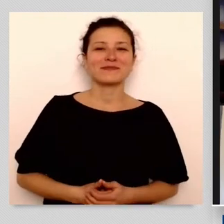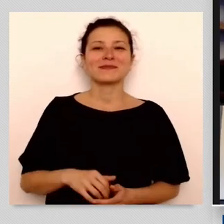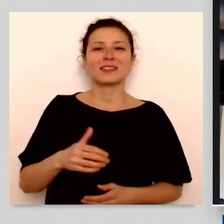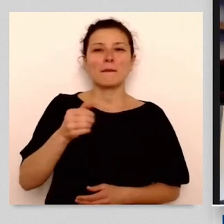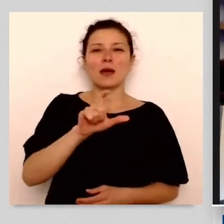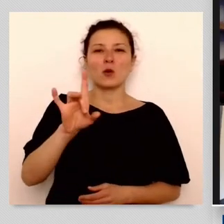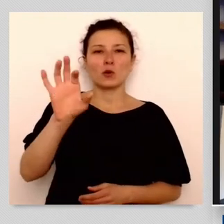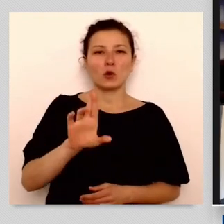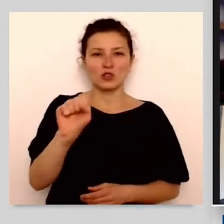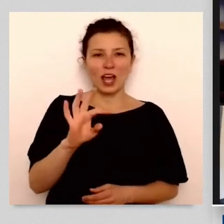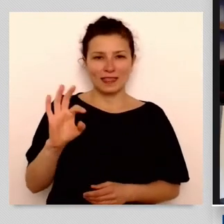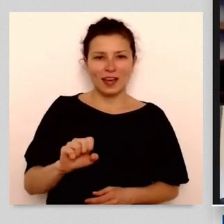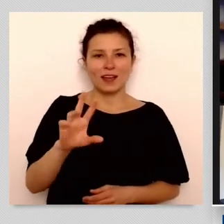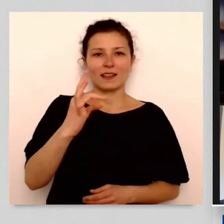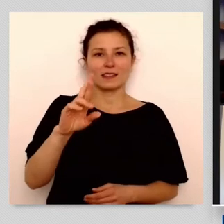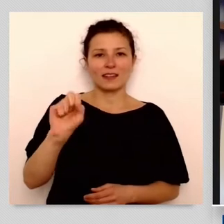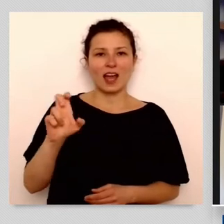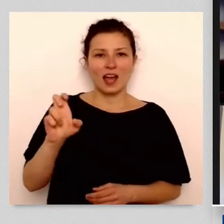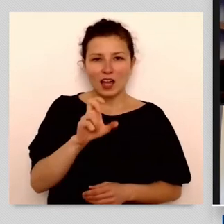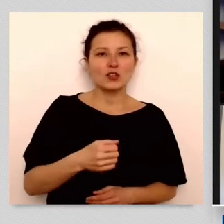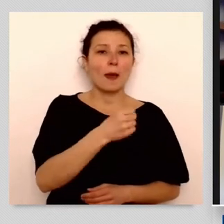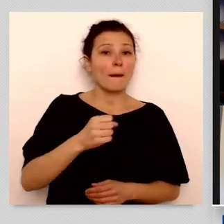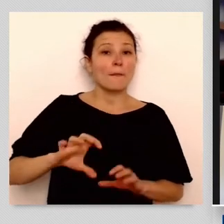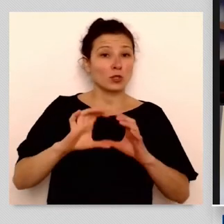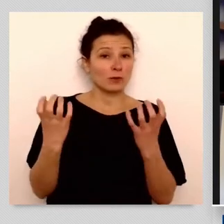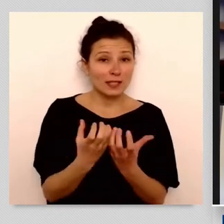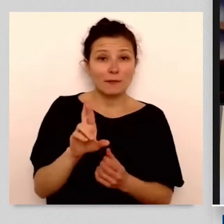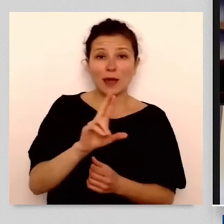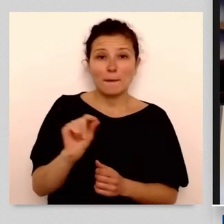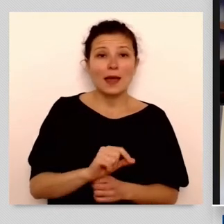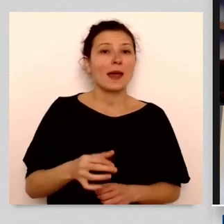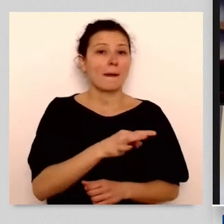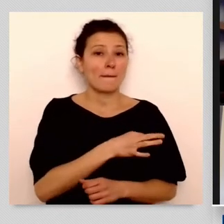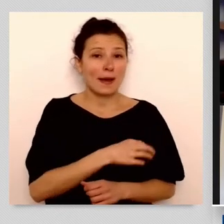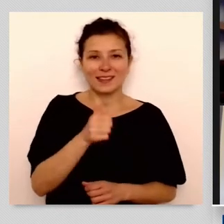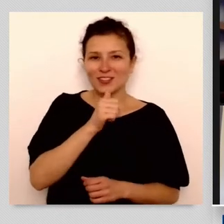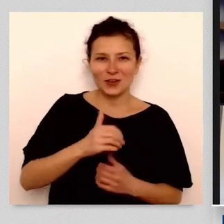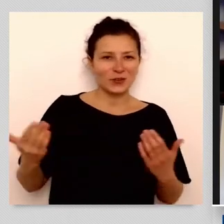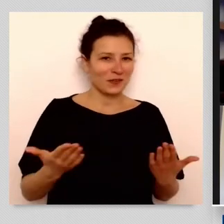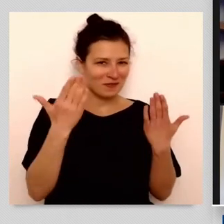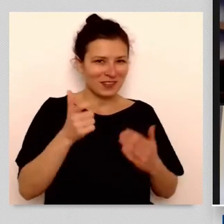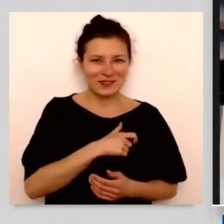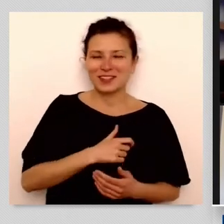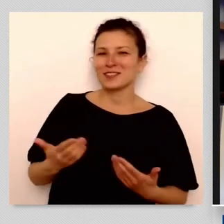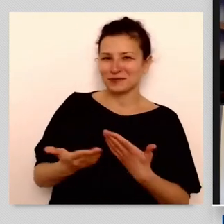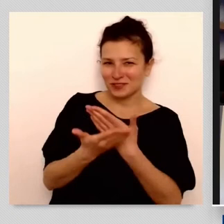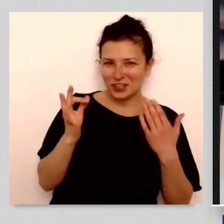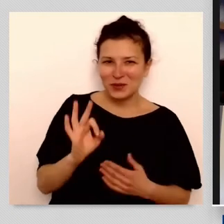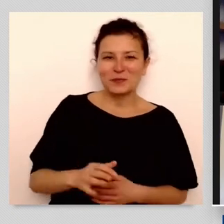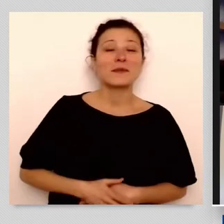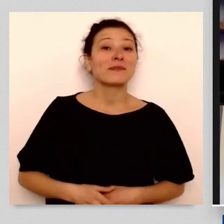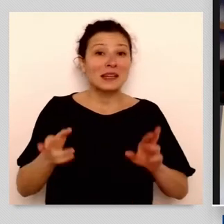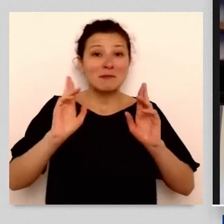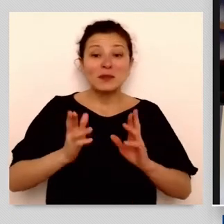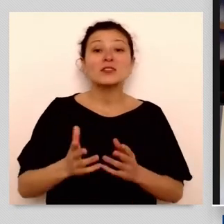Małgorzata Tracz, posłanka na Sejm Rzeczypospolitej, Partia Zieloni. Witam serdecznie. I mam nadzieję, że jeszcze dołączą do nas